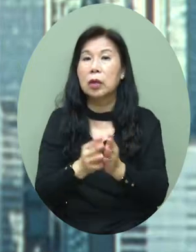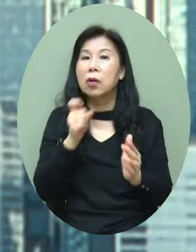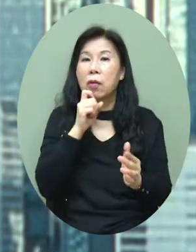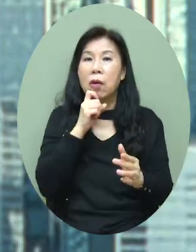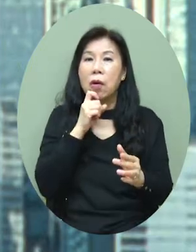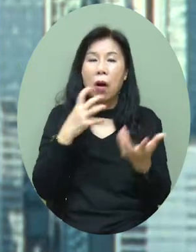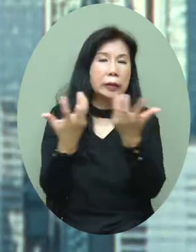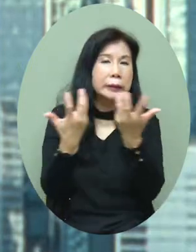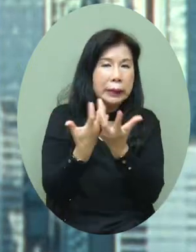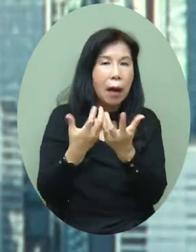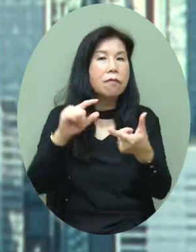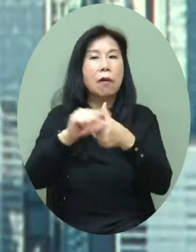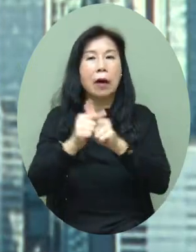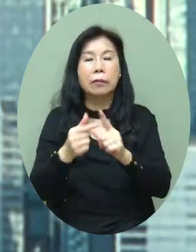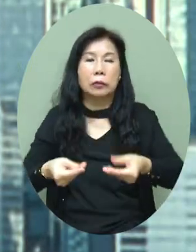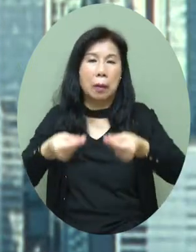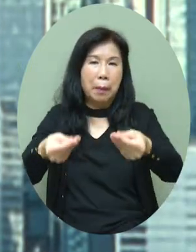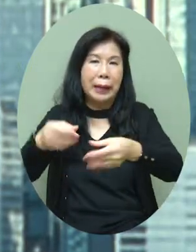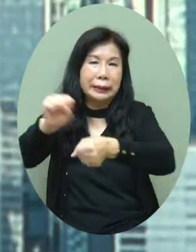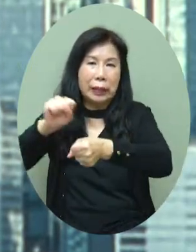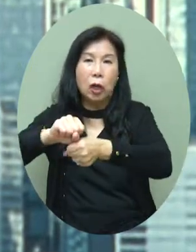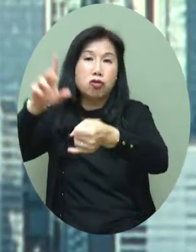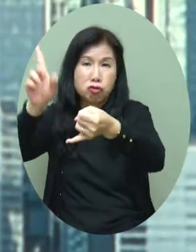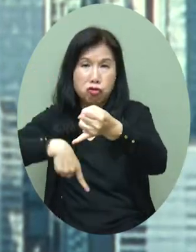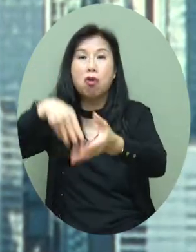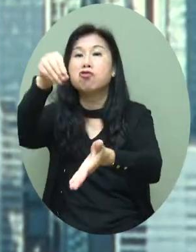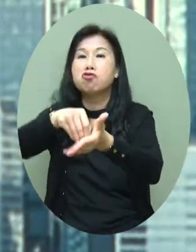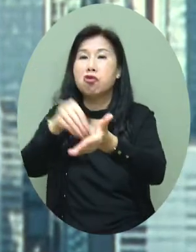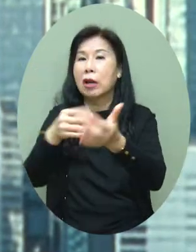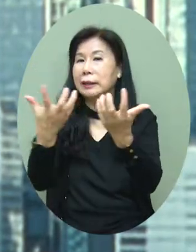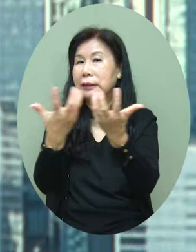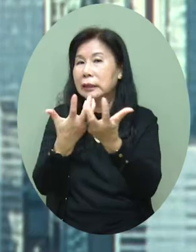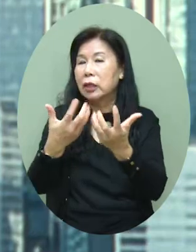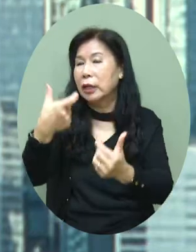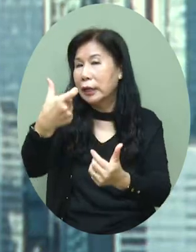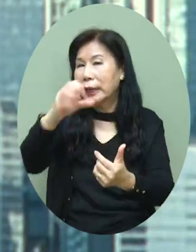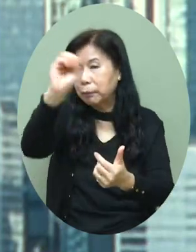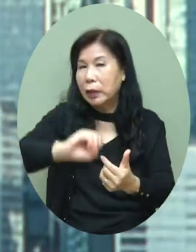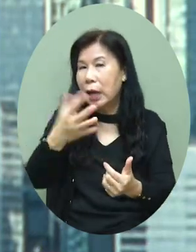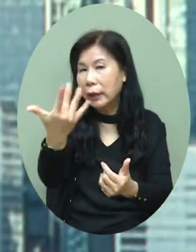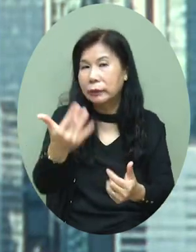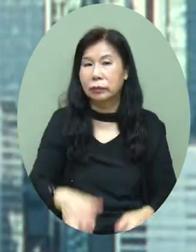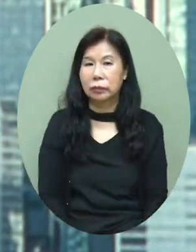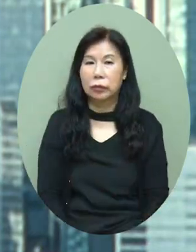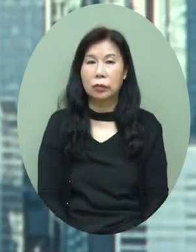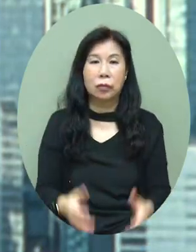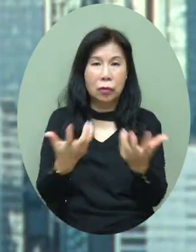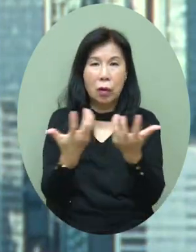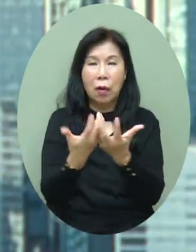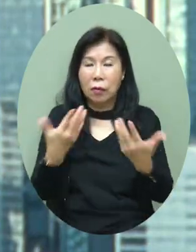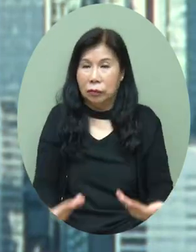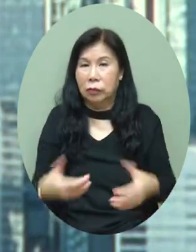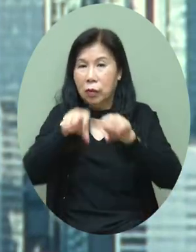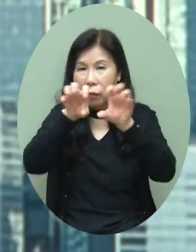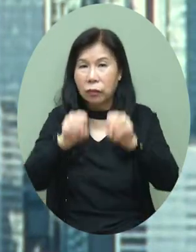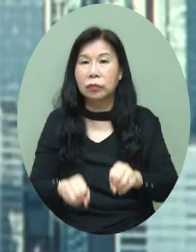公式係我哋放晒啲因素落去，然後咧就可以計出一個數出嚟嘅。咁所以呢個數咧，我都可以喺度同大家